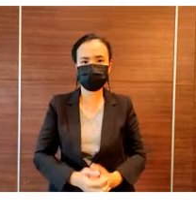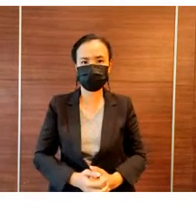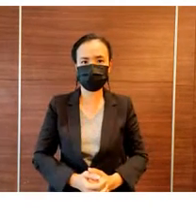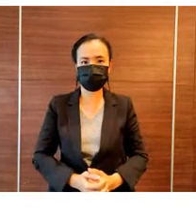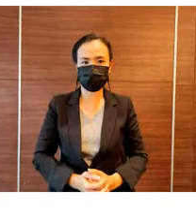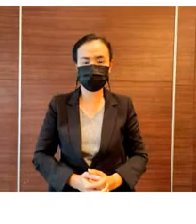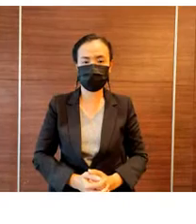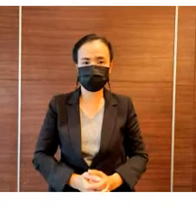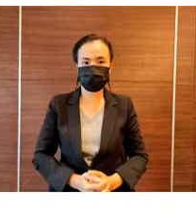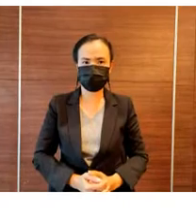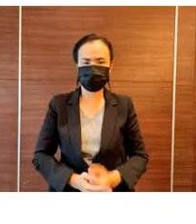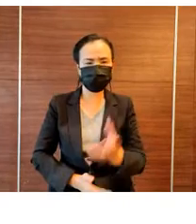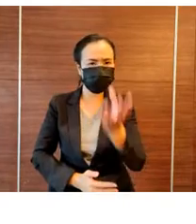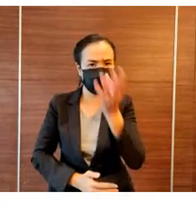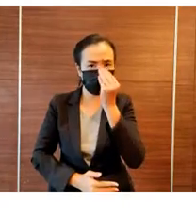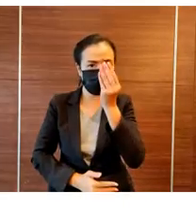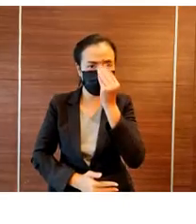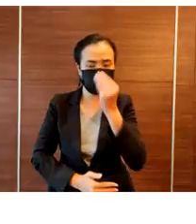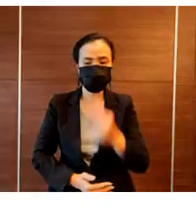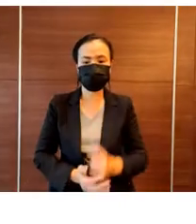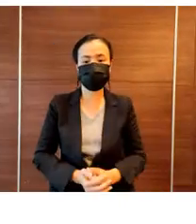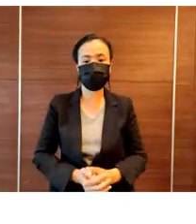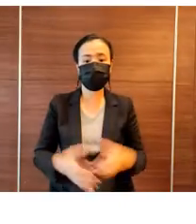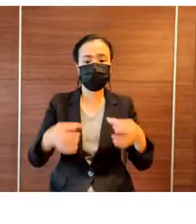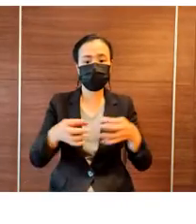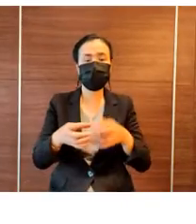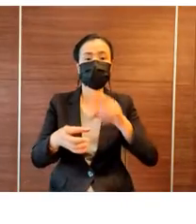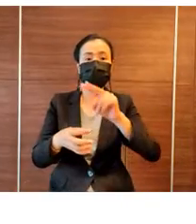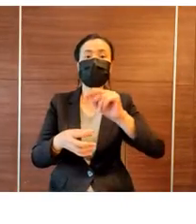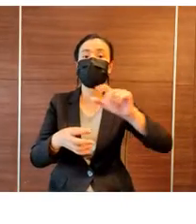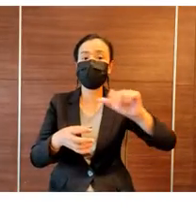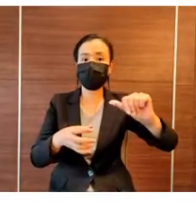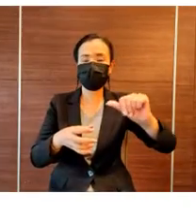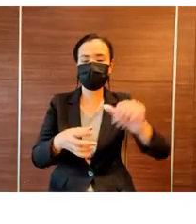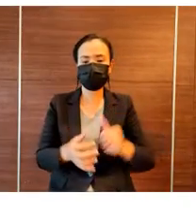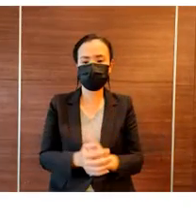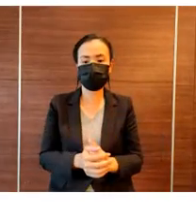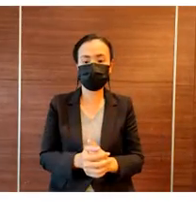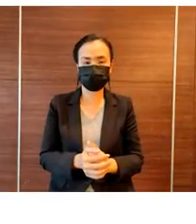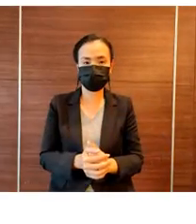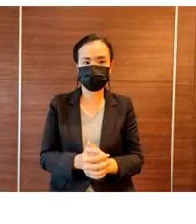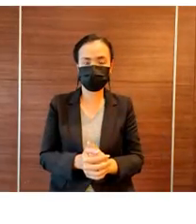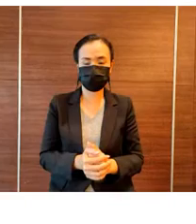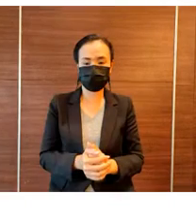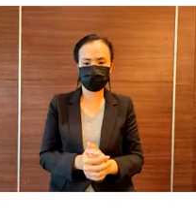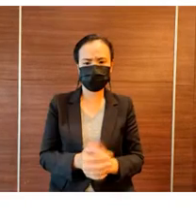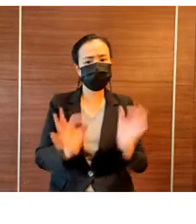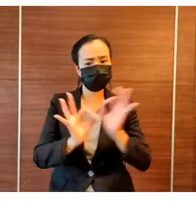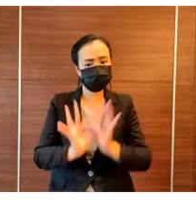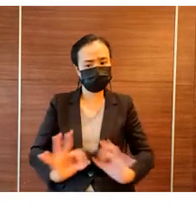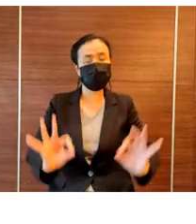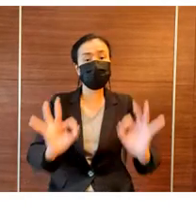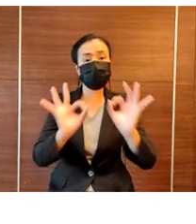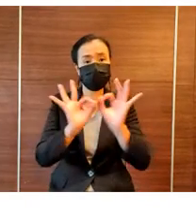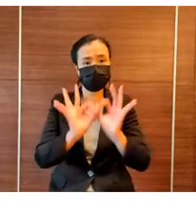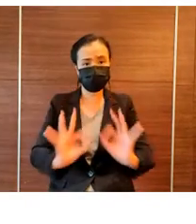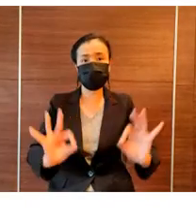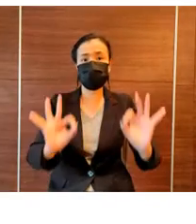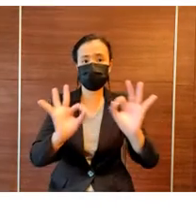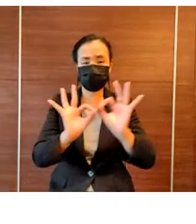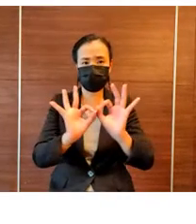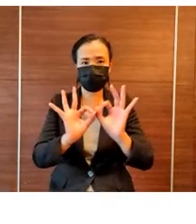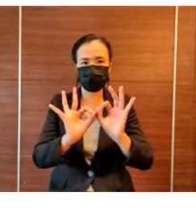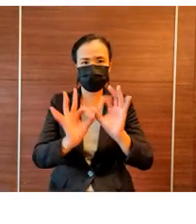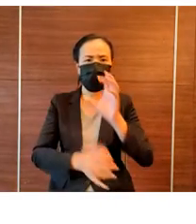ราได้เรียนรู้กันเนาะเพราะว่ากลุ่ม NA ก็ถือว่าจริงๆแล้วเขาเรียกว่าหัวใจสำคัญคือเรื่องของการ